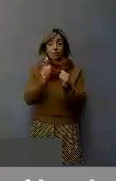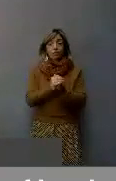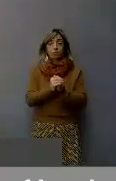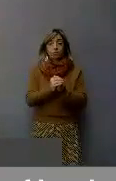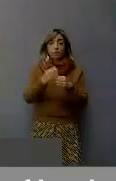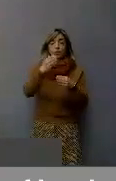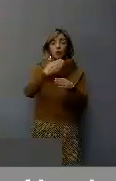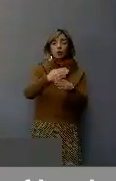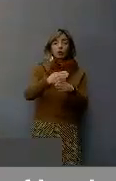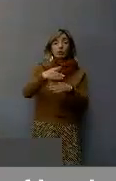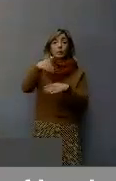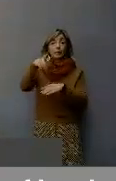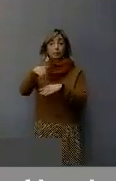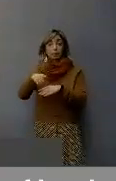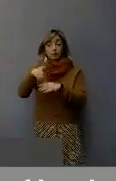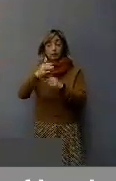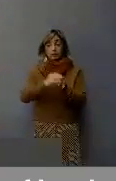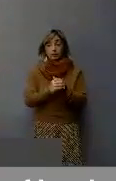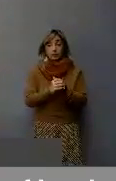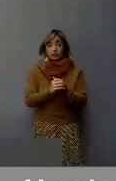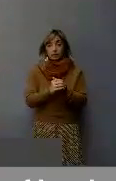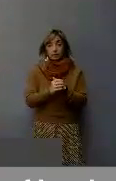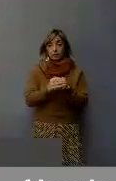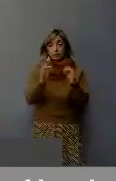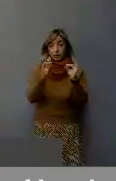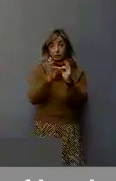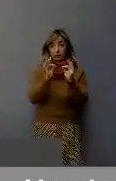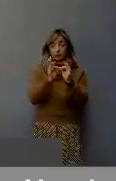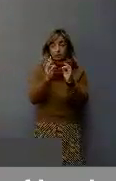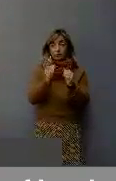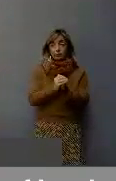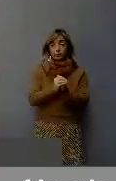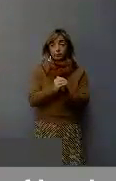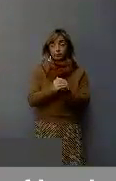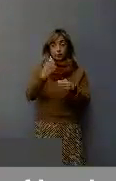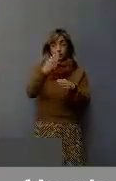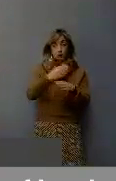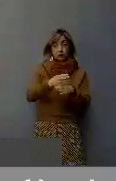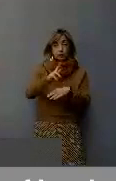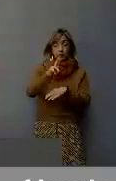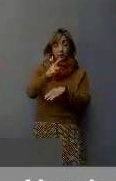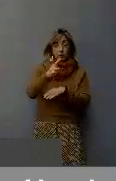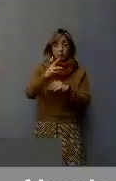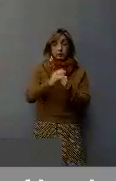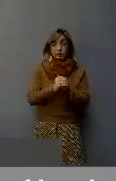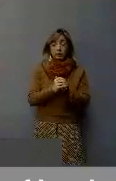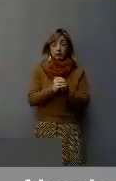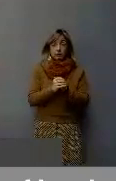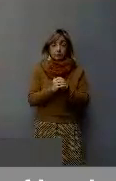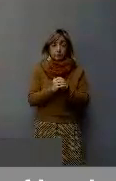consigliere pirondini favorevole consigliere remuzzi